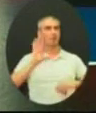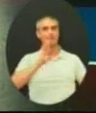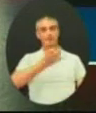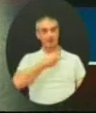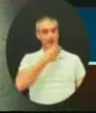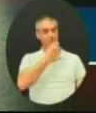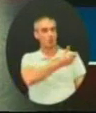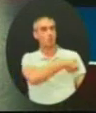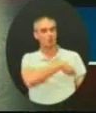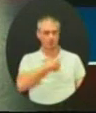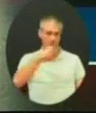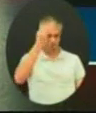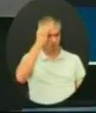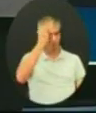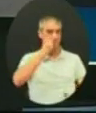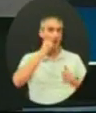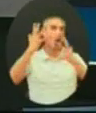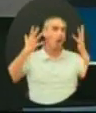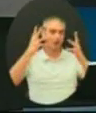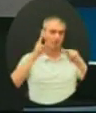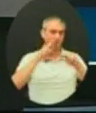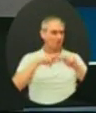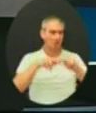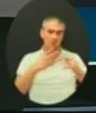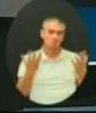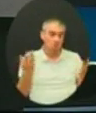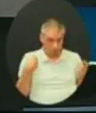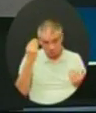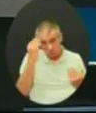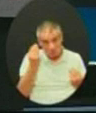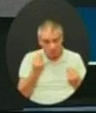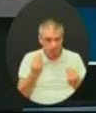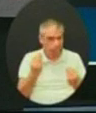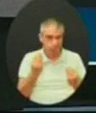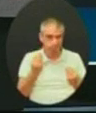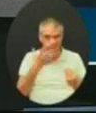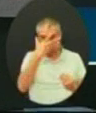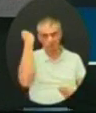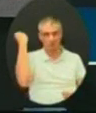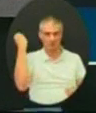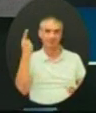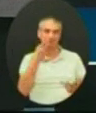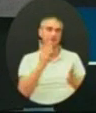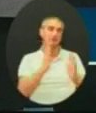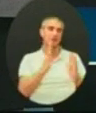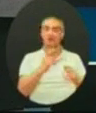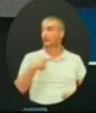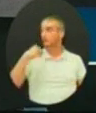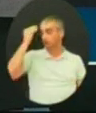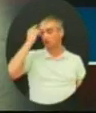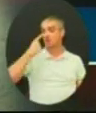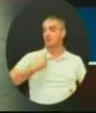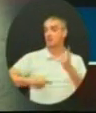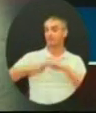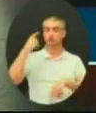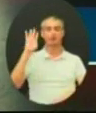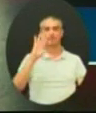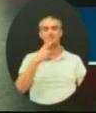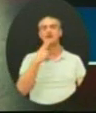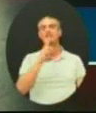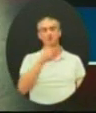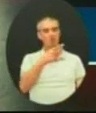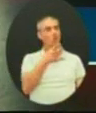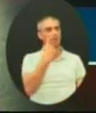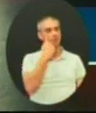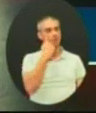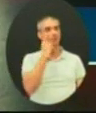באום, אז אנחנו זוכרים את הפצצה, אבל מעבר לפצצה אנחנו זוכרים משהו, כנראה שלא. וזה כנראה טבעם שלנו. אני דווקא זוכר שבשנה שעברה נתניהו הבטיח, הוא אמר,